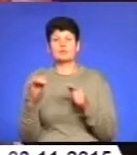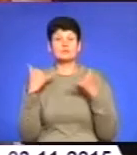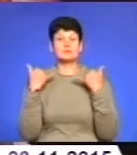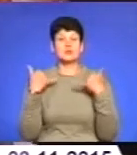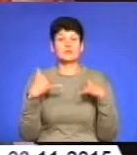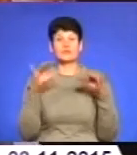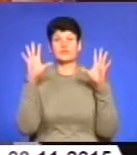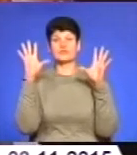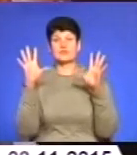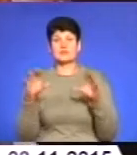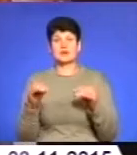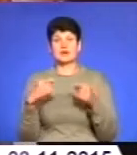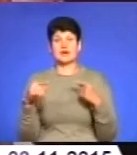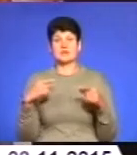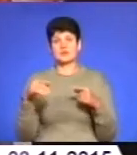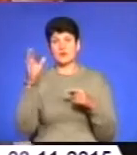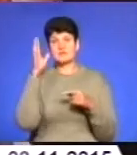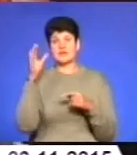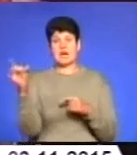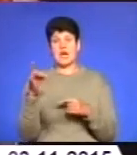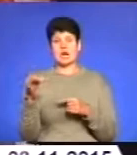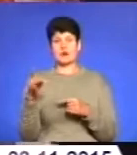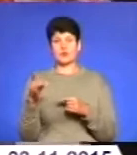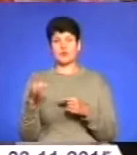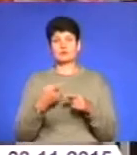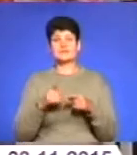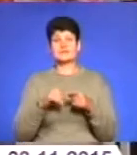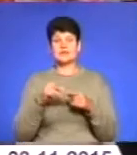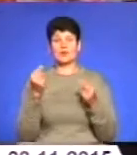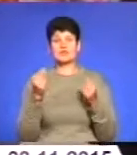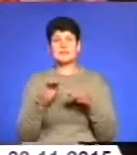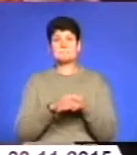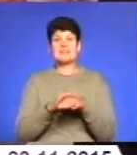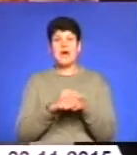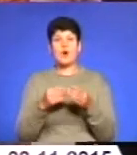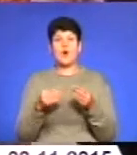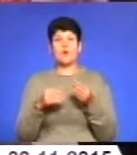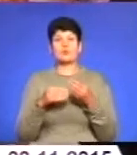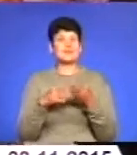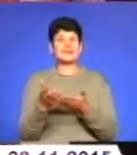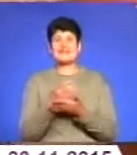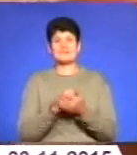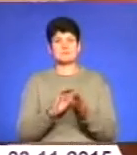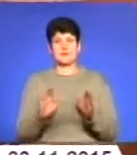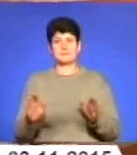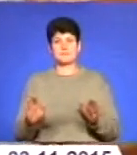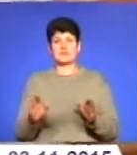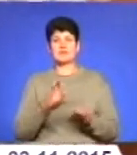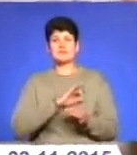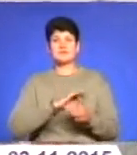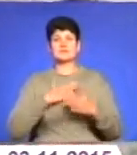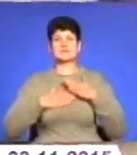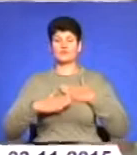вся решта освіти району стільки коштів благодійників не збирає. Вихованці